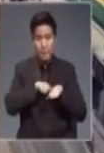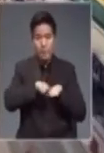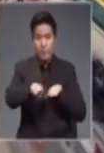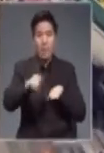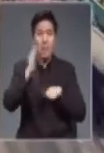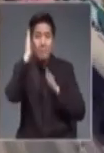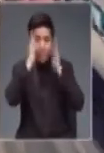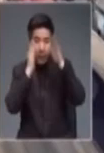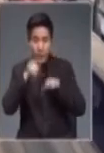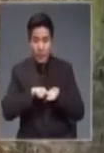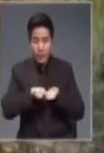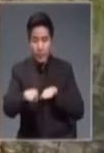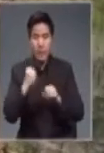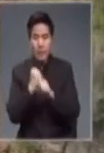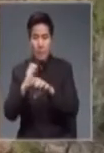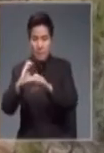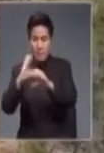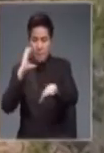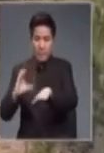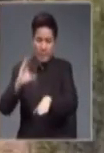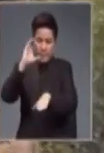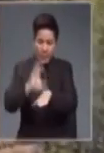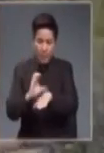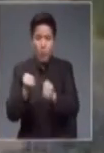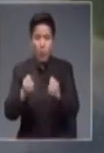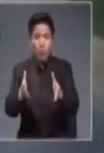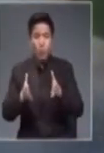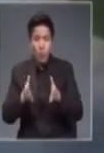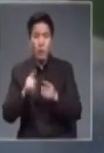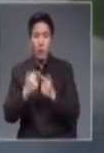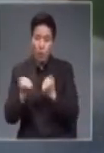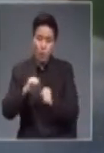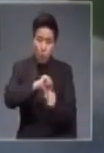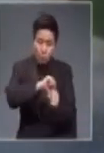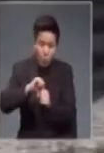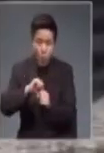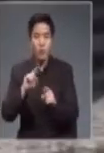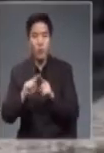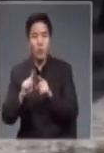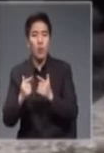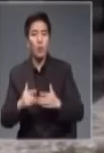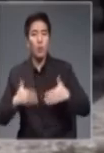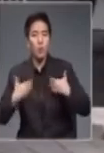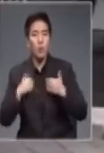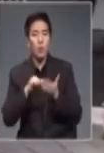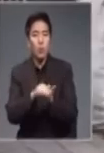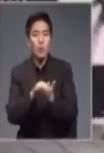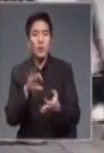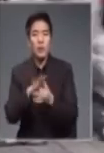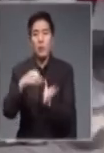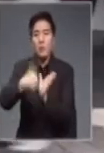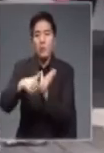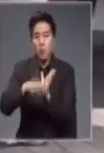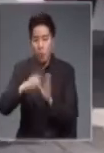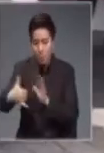ายอันเดียวกันนะครับภายใต้วิสัยทัศน์ไม่ใช่ต่างคนต่างทำมันจะไม่เกิดพลังนะครับไม่มีทิศทางที่เหม